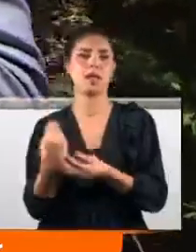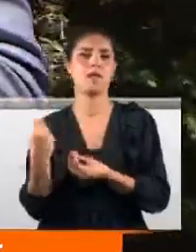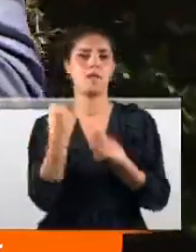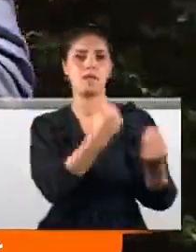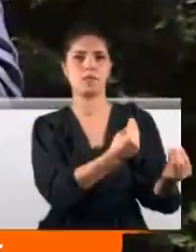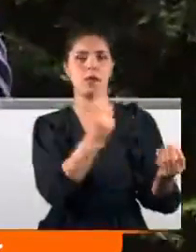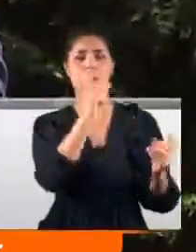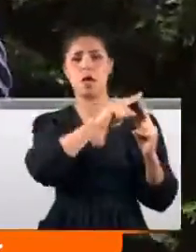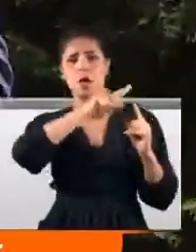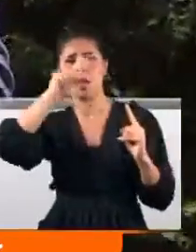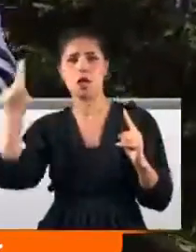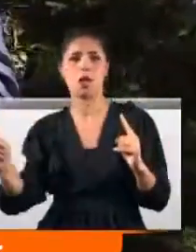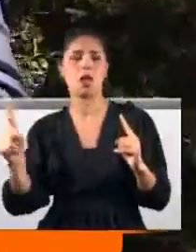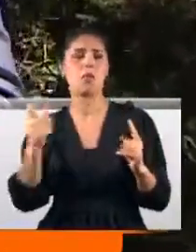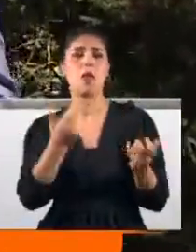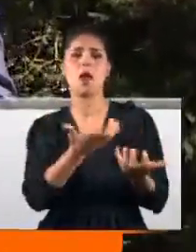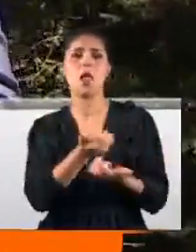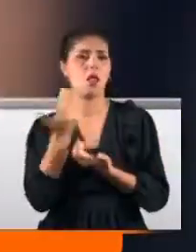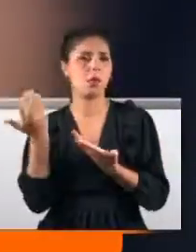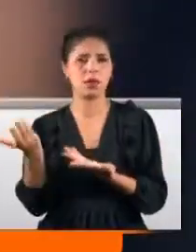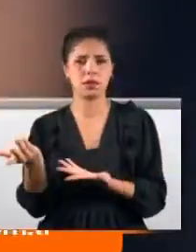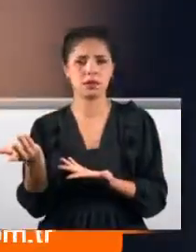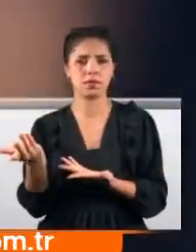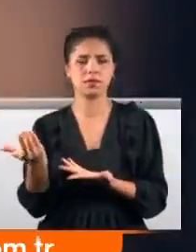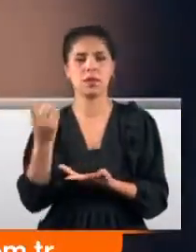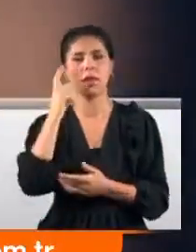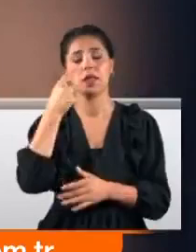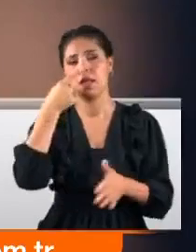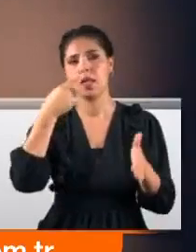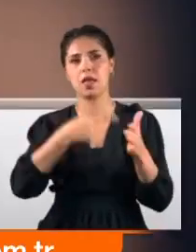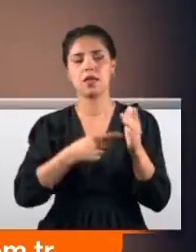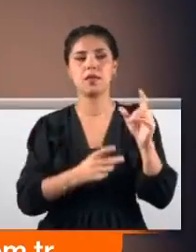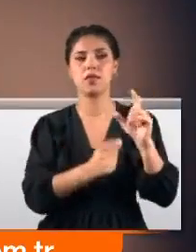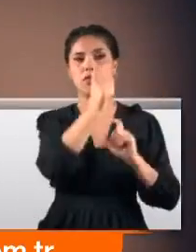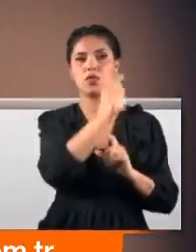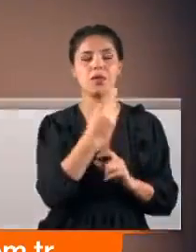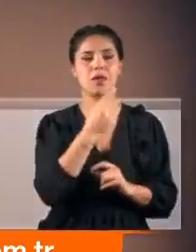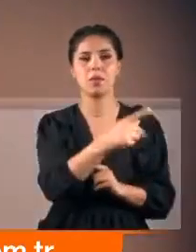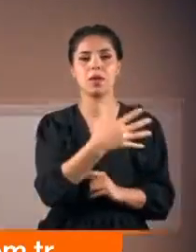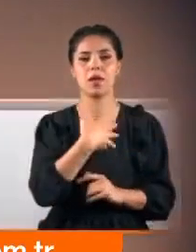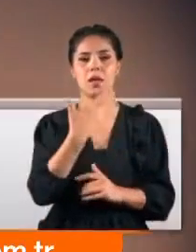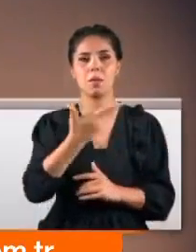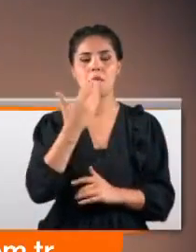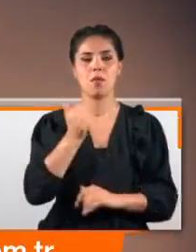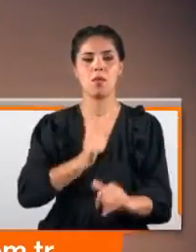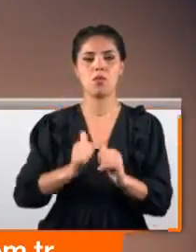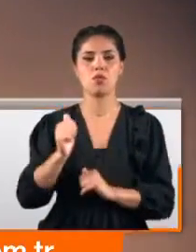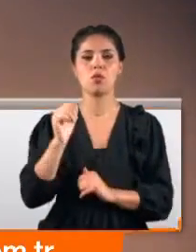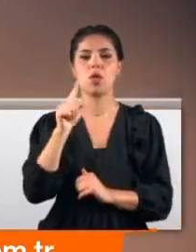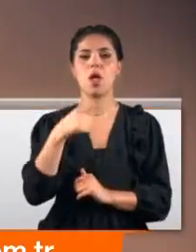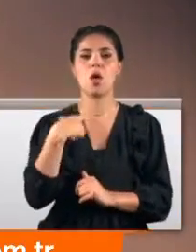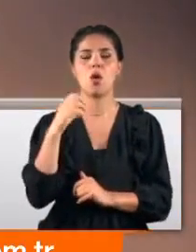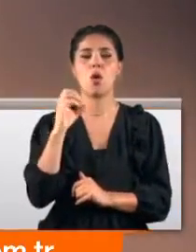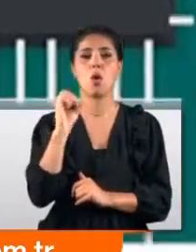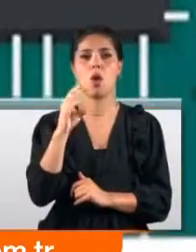Ancak aylar geçmesine rağmen hala parasını alamadı. İddiaların odağındaki isim Çiğdem İlgün kendisini Marmara Üniversitesi'nde öğretim